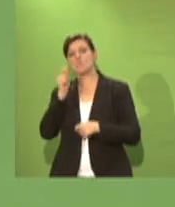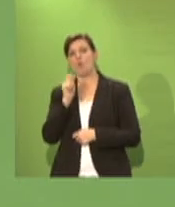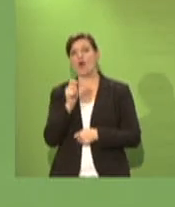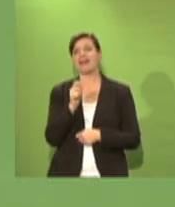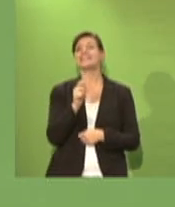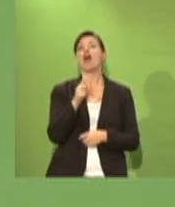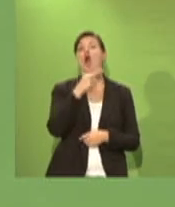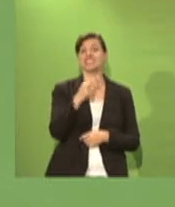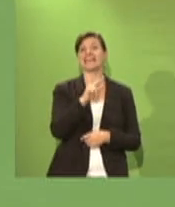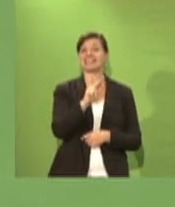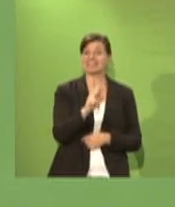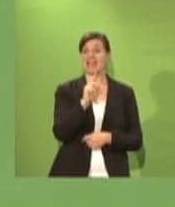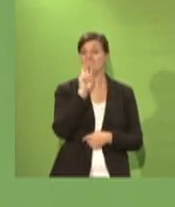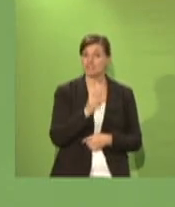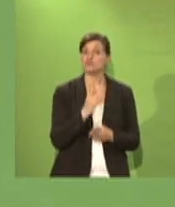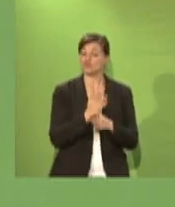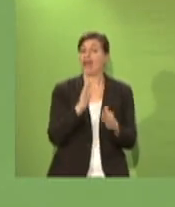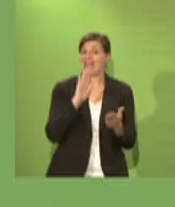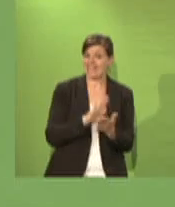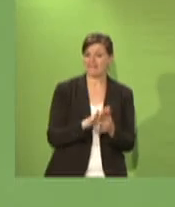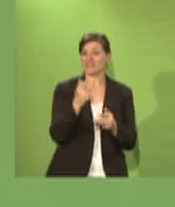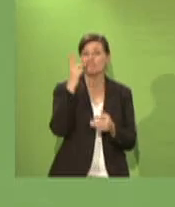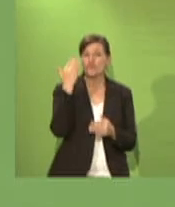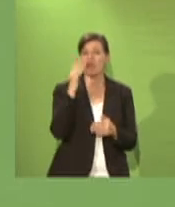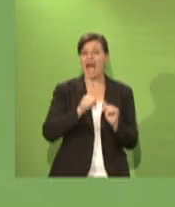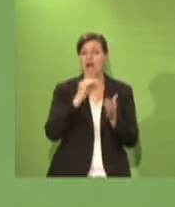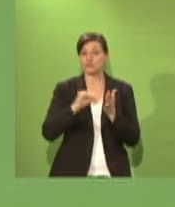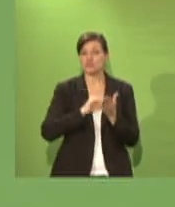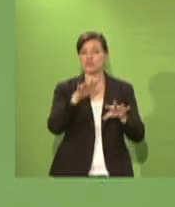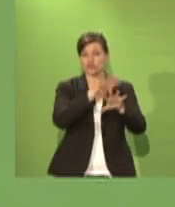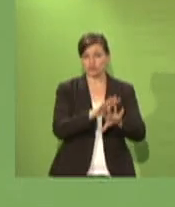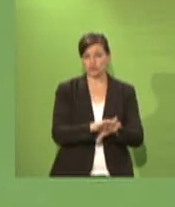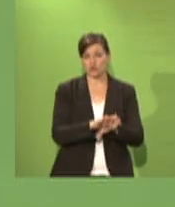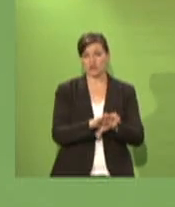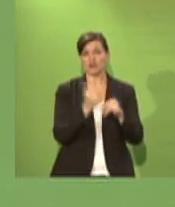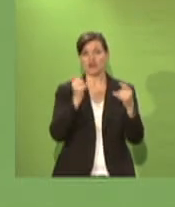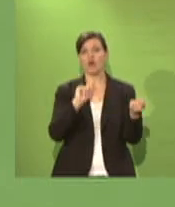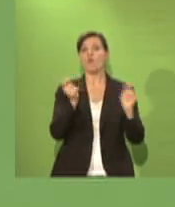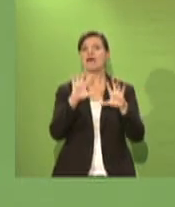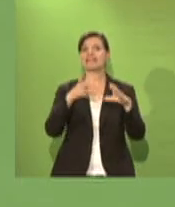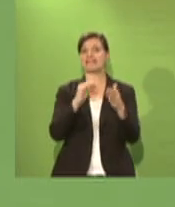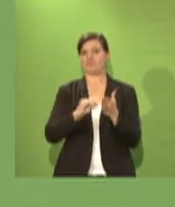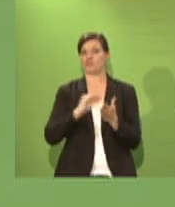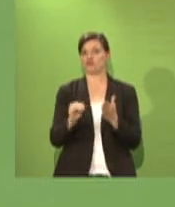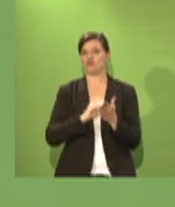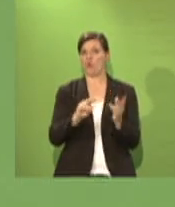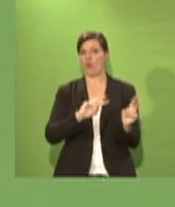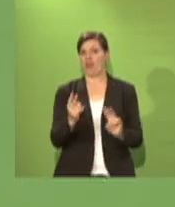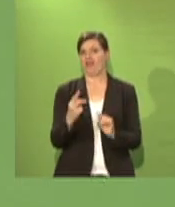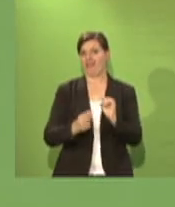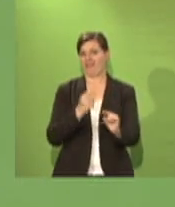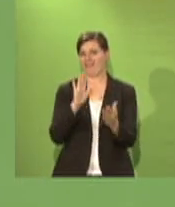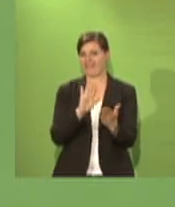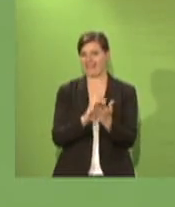im dritten Anlauf ist es gelungen, dort die alte Hauptschulstruktur als Teil einer Gesamtschule zu nehmen, damit auch dort